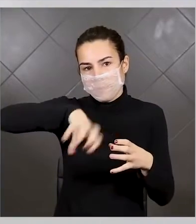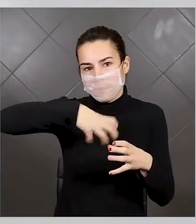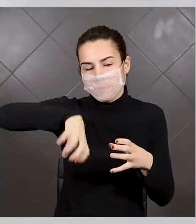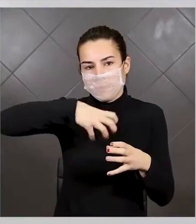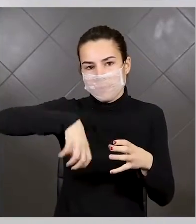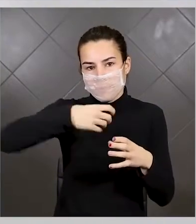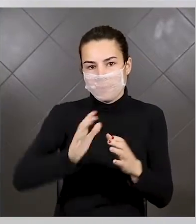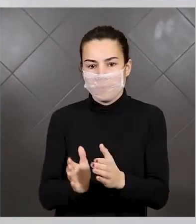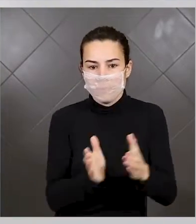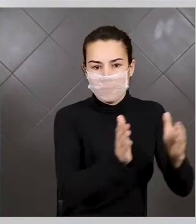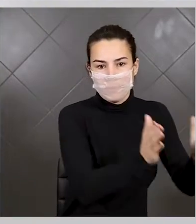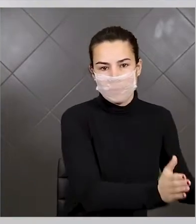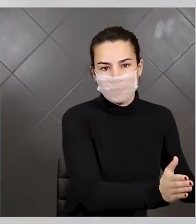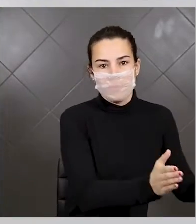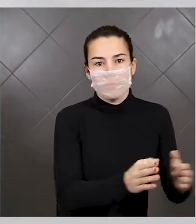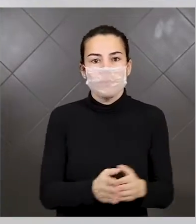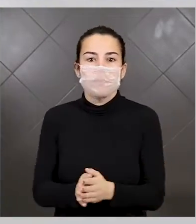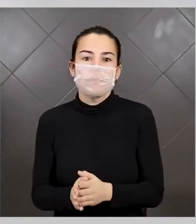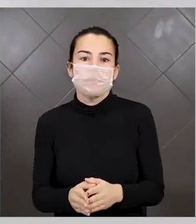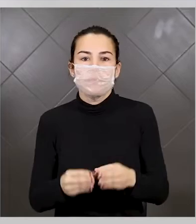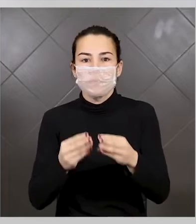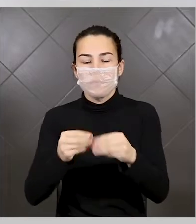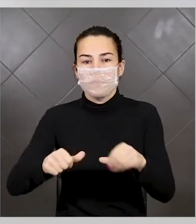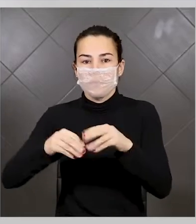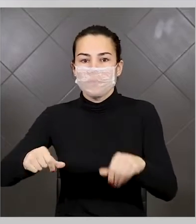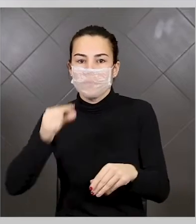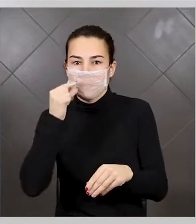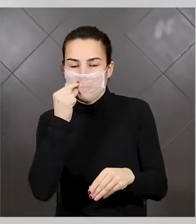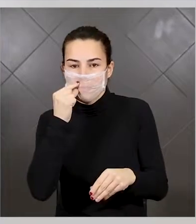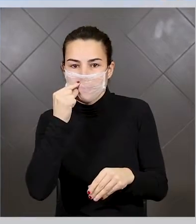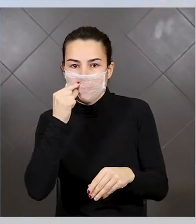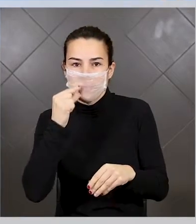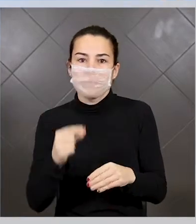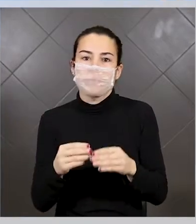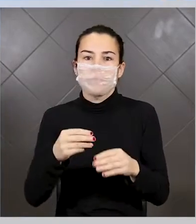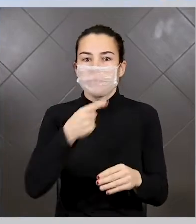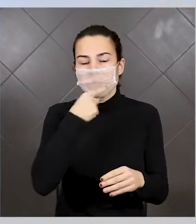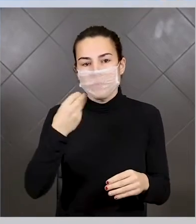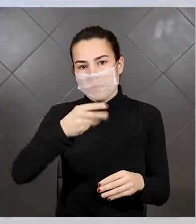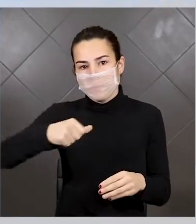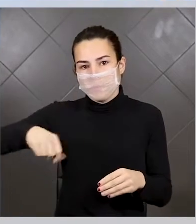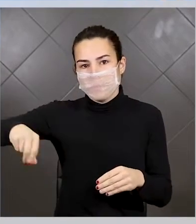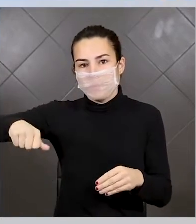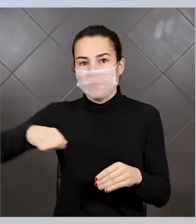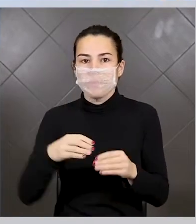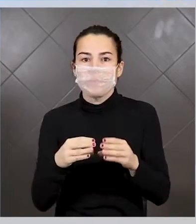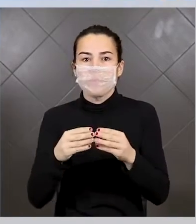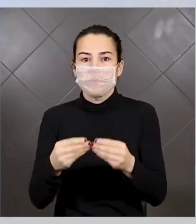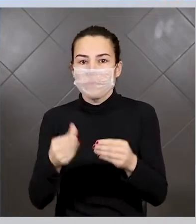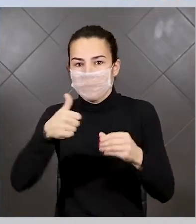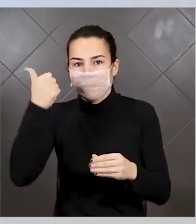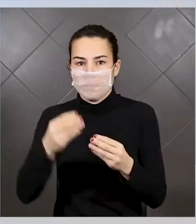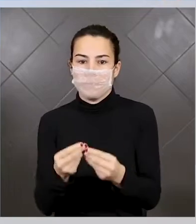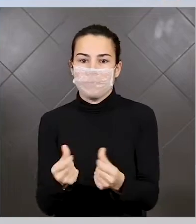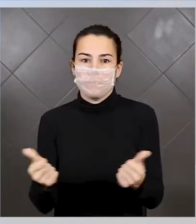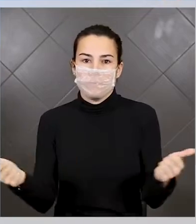Per una altra banda tenim la pols d'ametlla, sucre glaç i farina. Tot això ho hem tamisat,